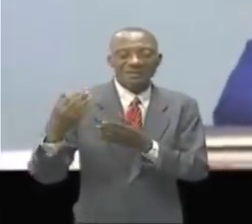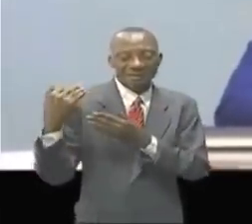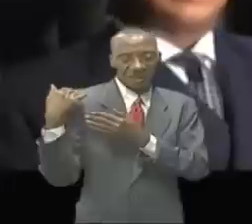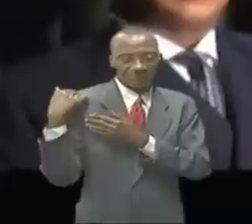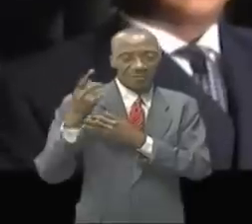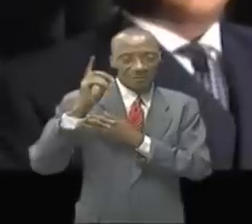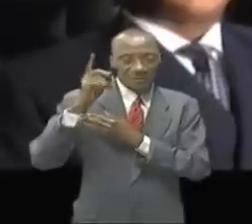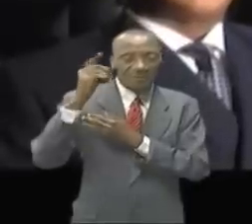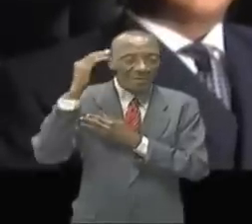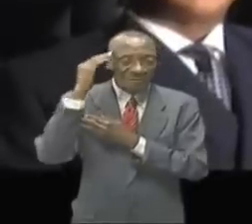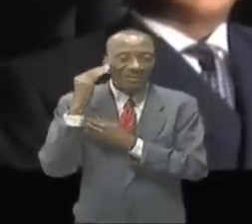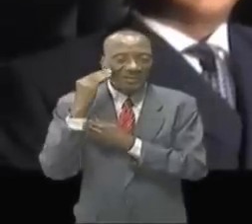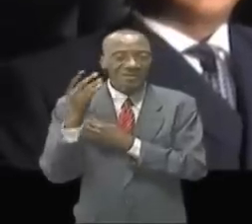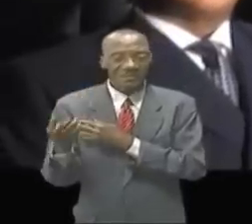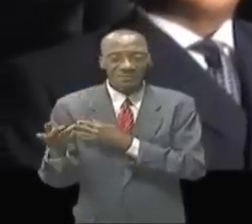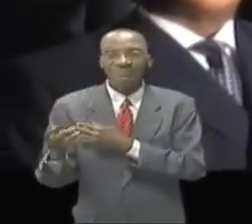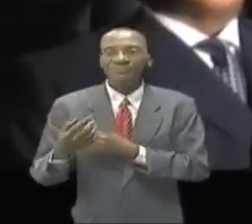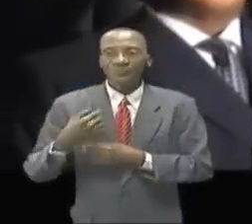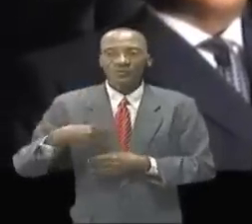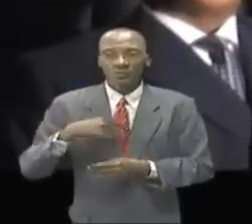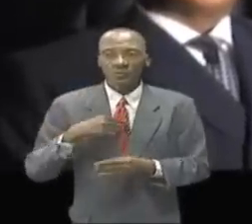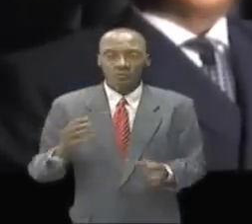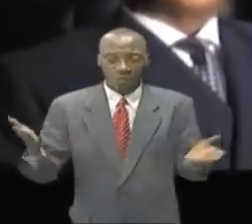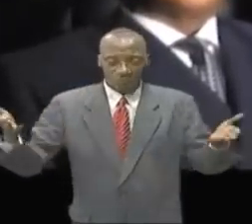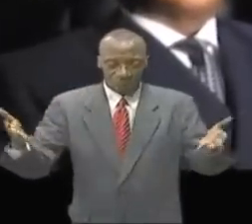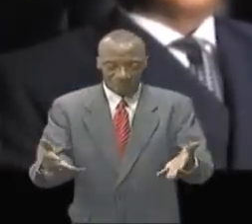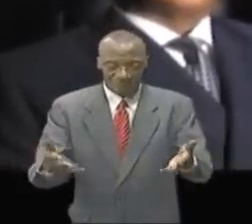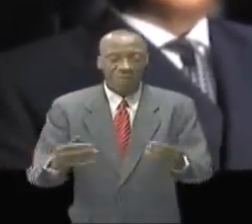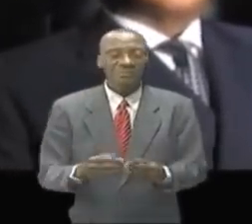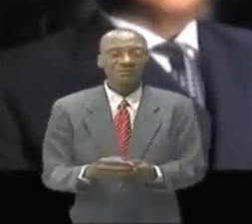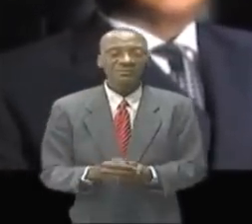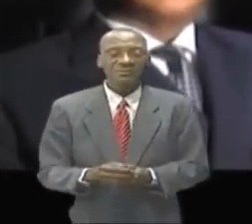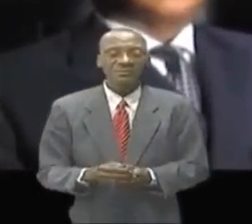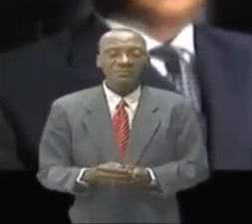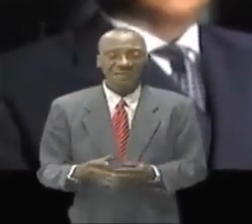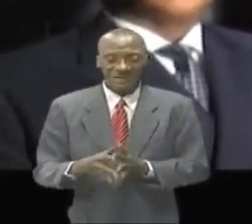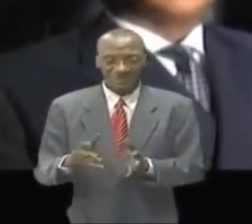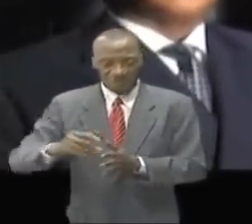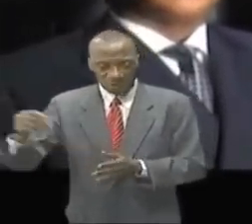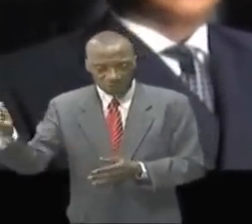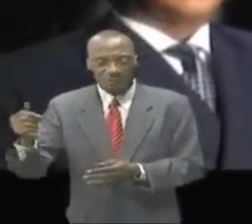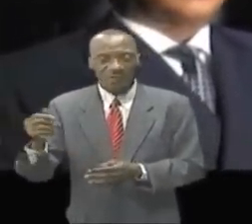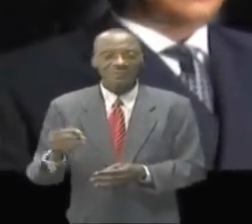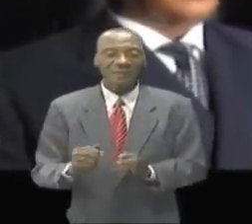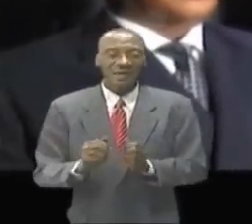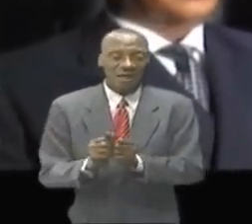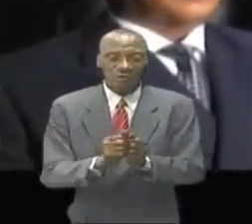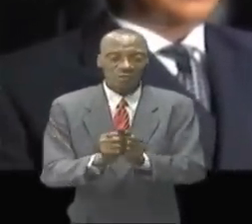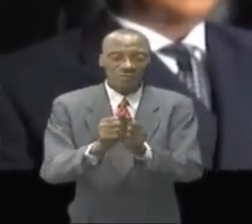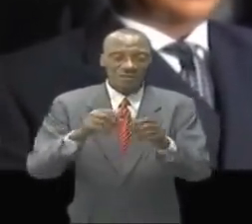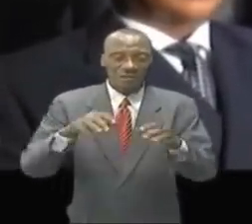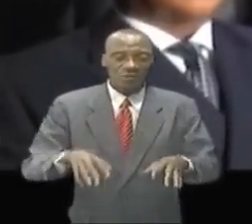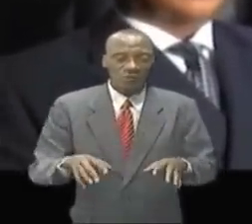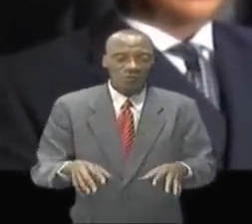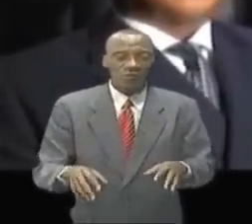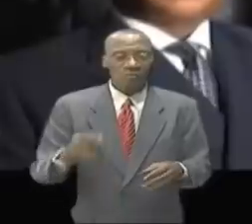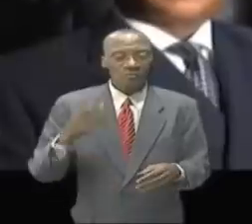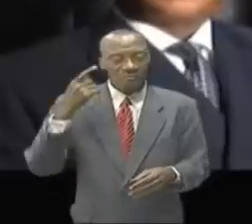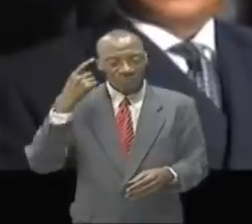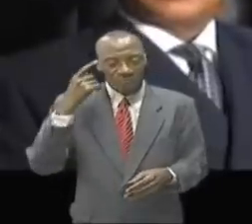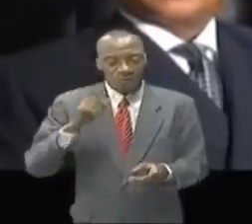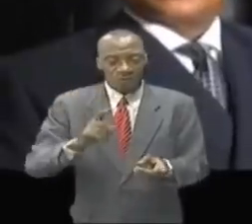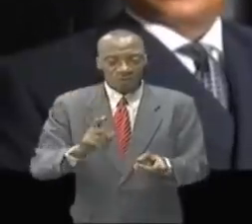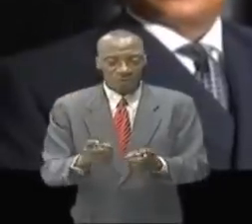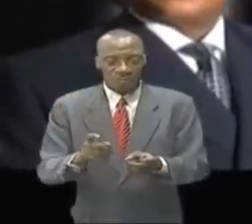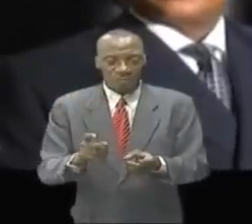avons signé ce mémorandum d'entente qui va accompagner la République démocratique du Congo dans la réhabilitation et la modernisation